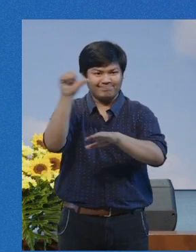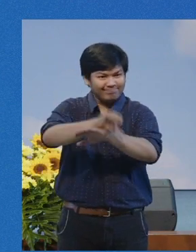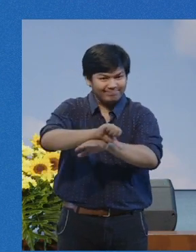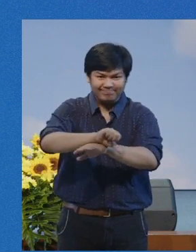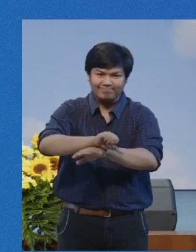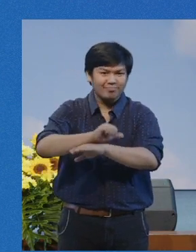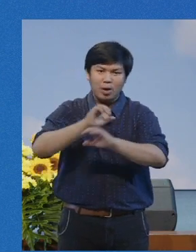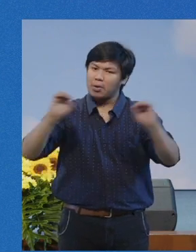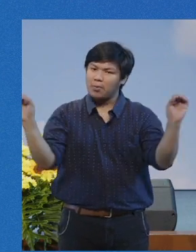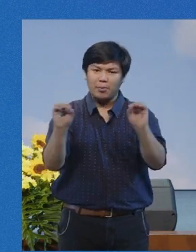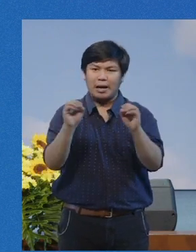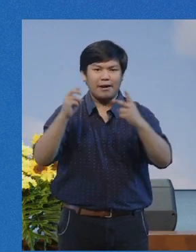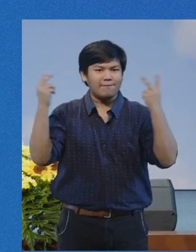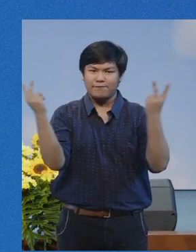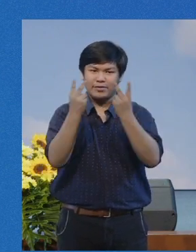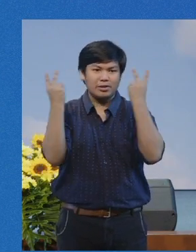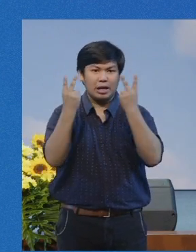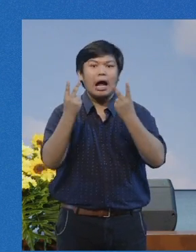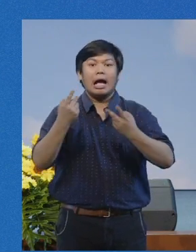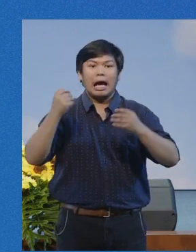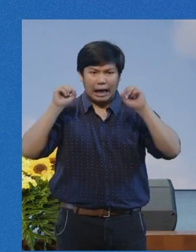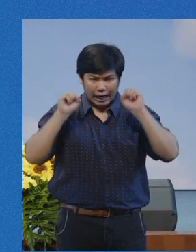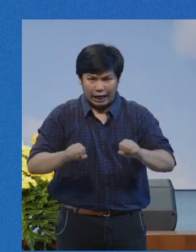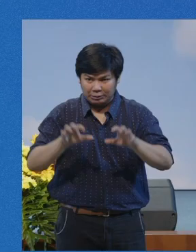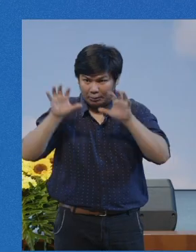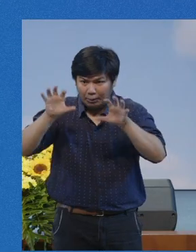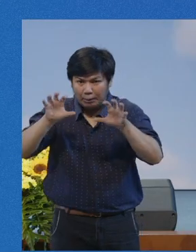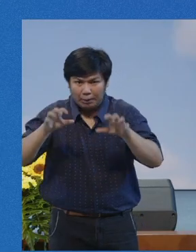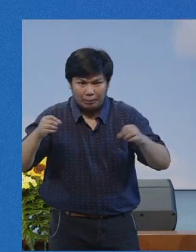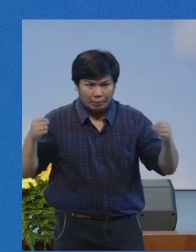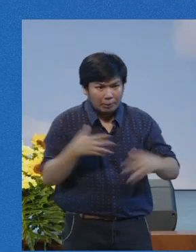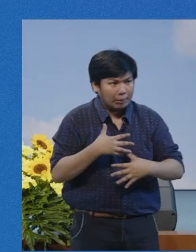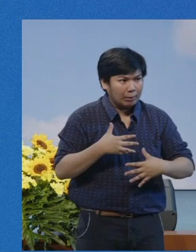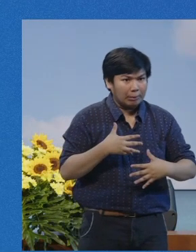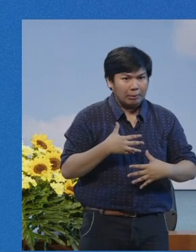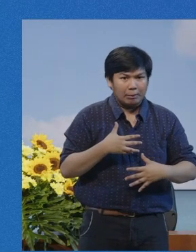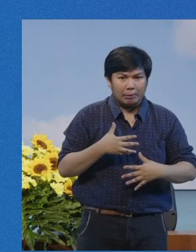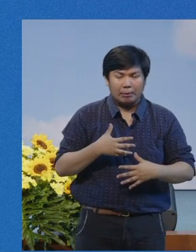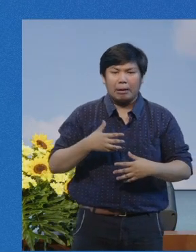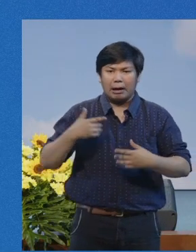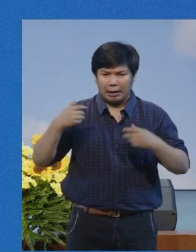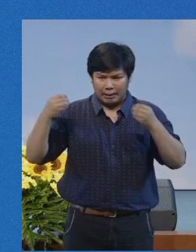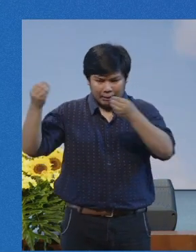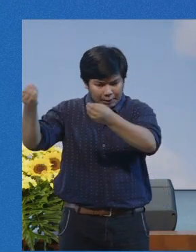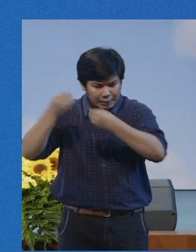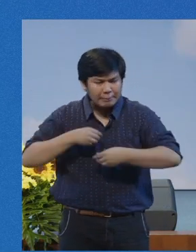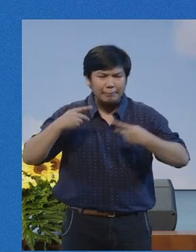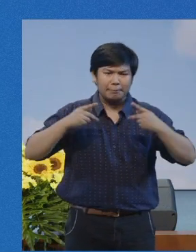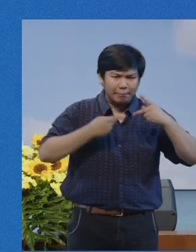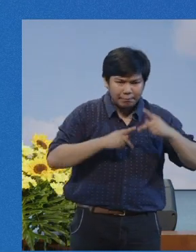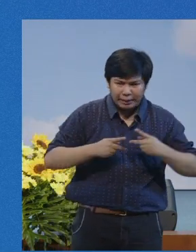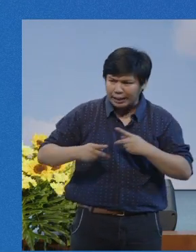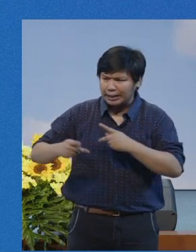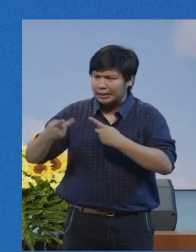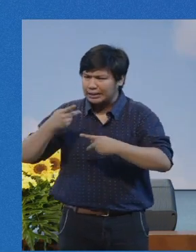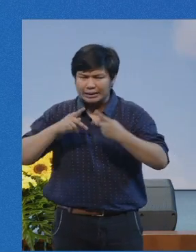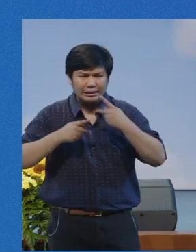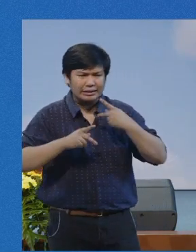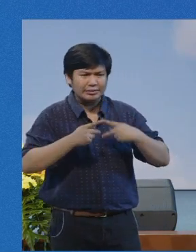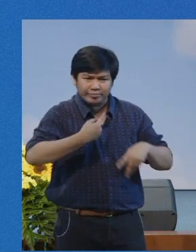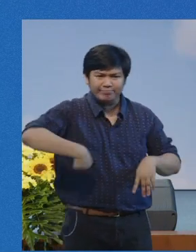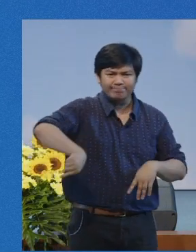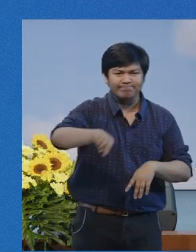maaari silang maghasik ng takot, magbigay ng pinsala, manakit sa